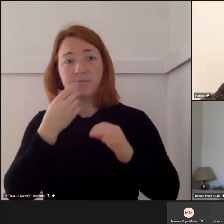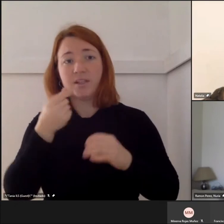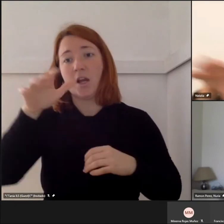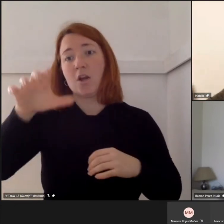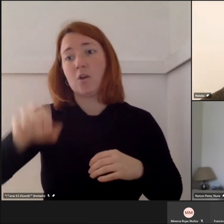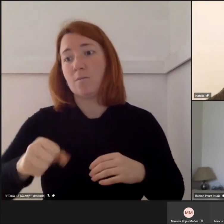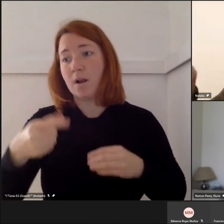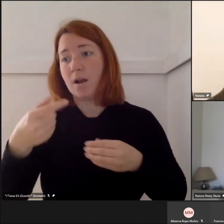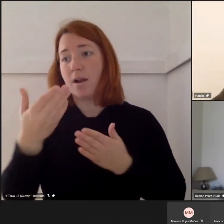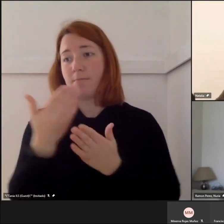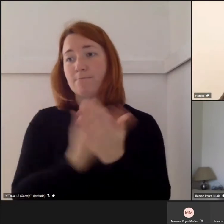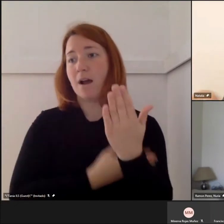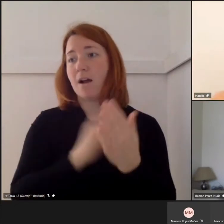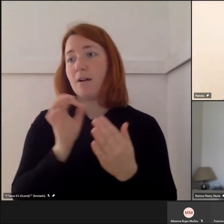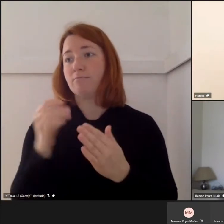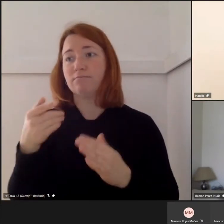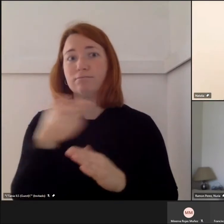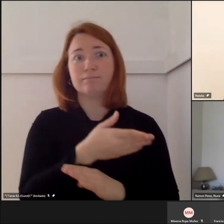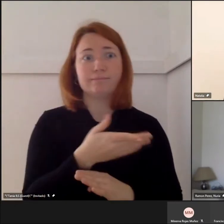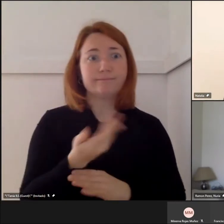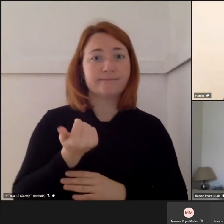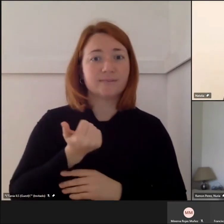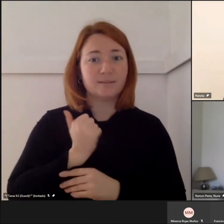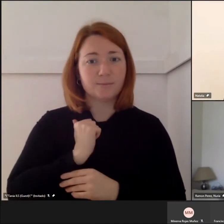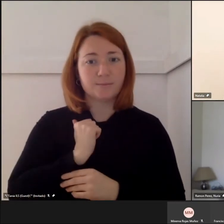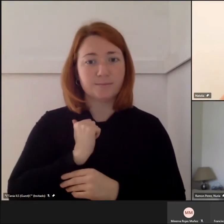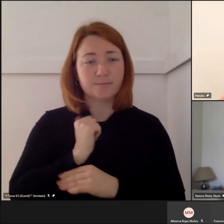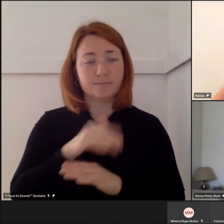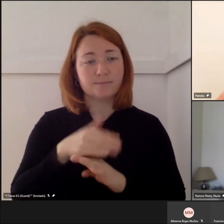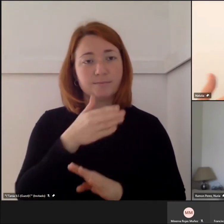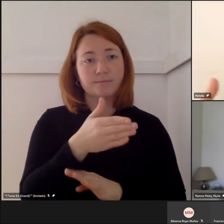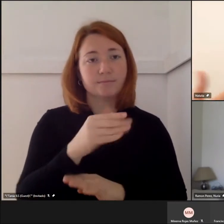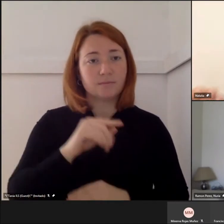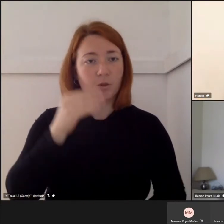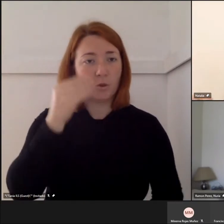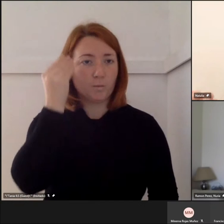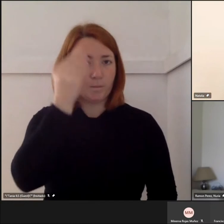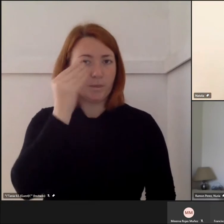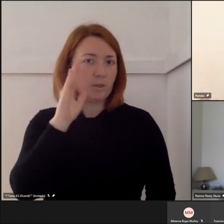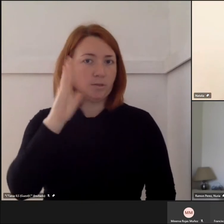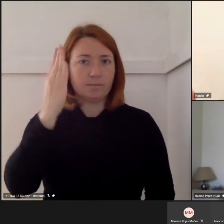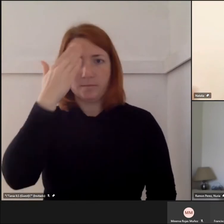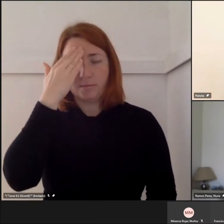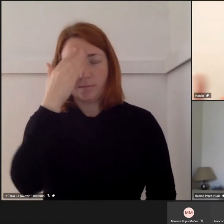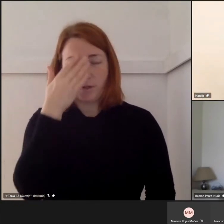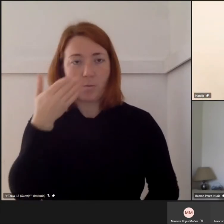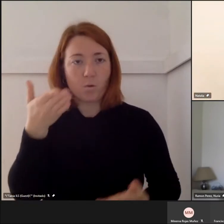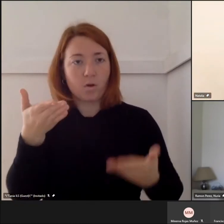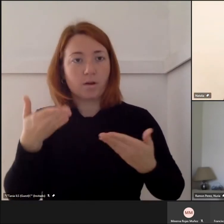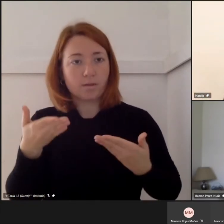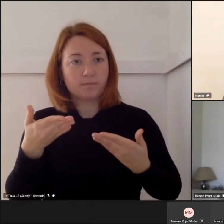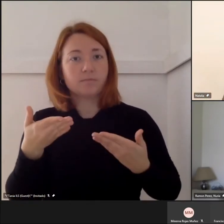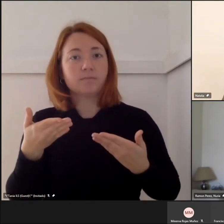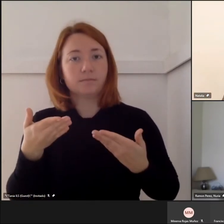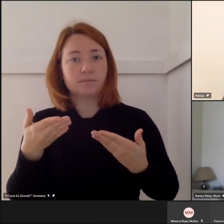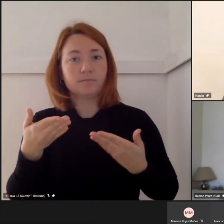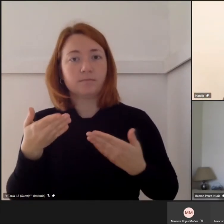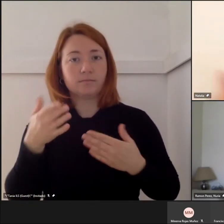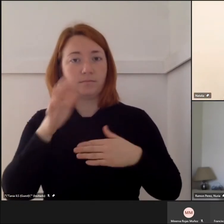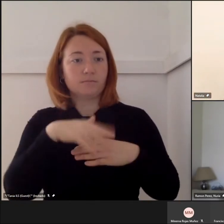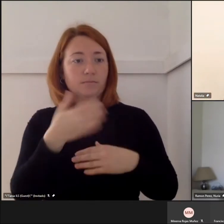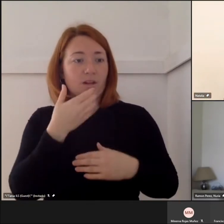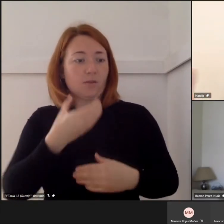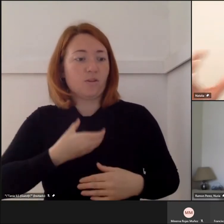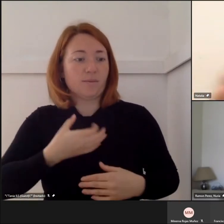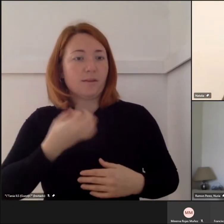podies anar al súper, podies comunicar d'aquesta manera, penso que són cabdals, no? per nosaltres fer polítiques, no? I tenir-les en compte molt més, no? I